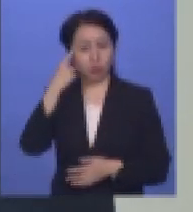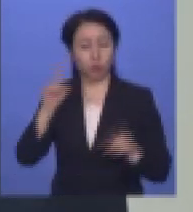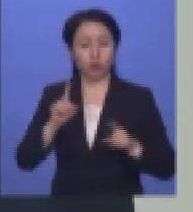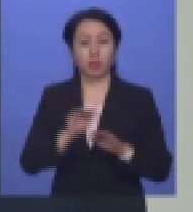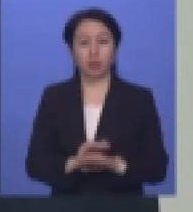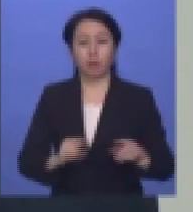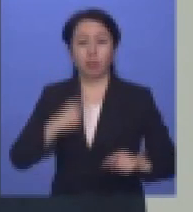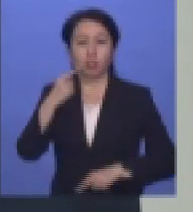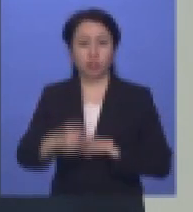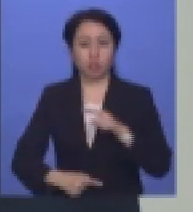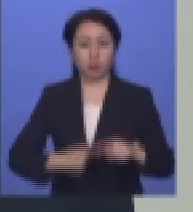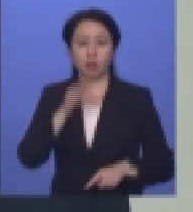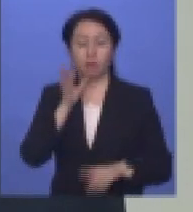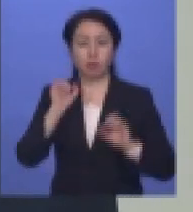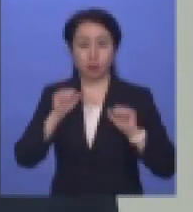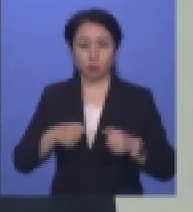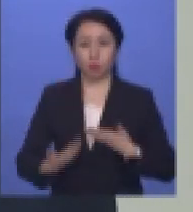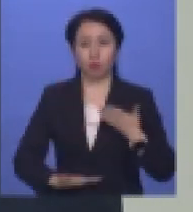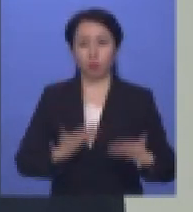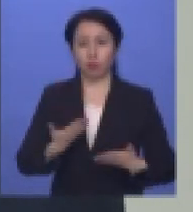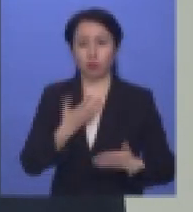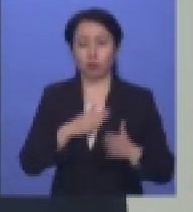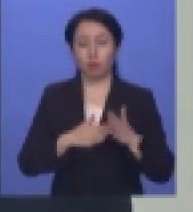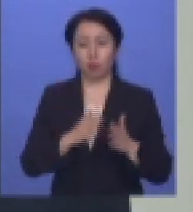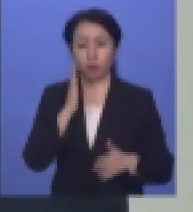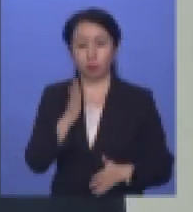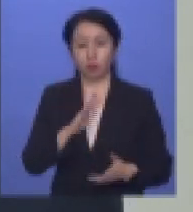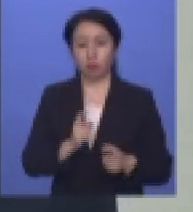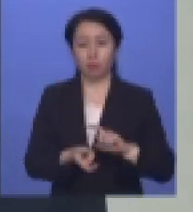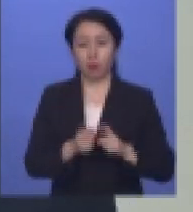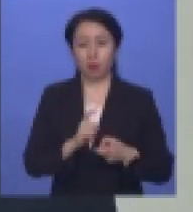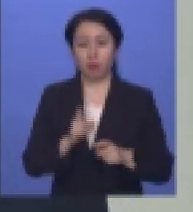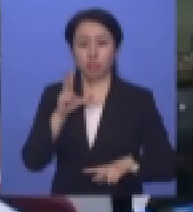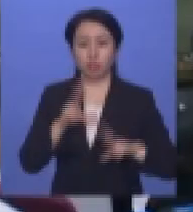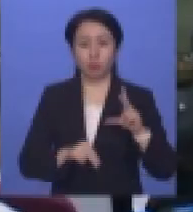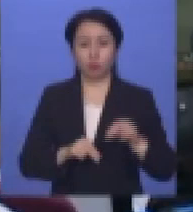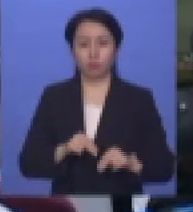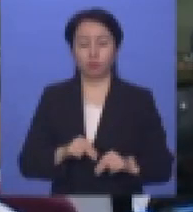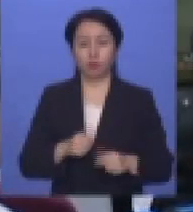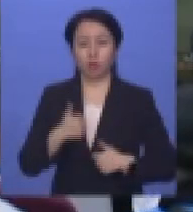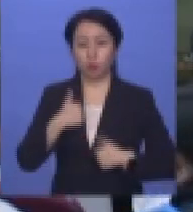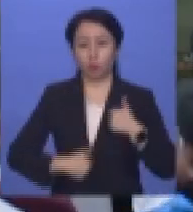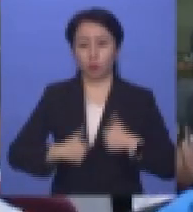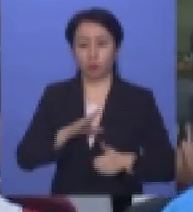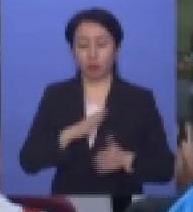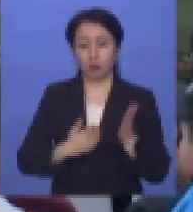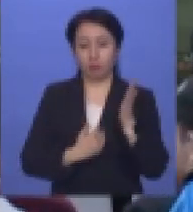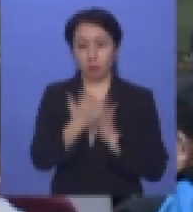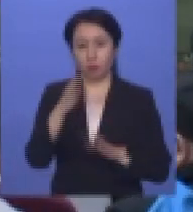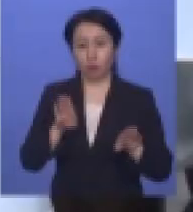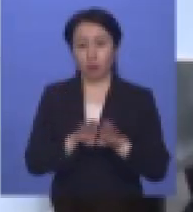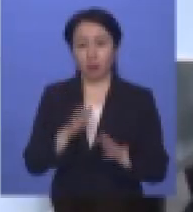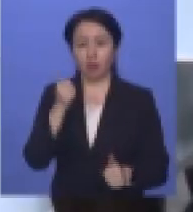ребята через определенное время смогут выйти на свой максимум и будут бороться за титулы чемпионов. Турнир прошел на высоком уровне. Для